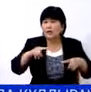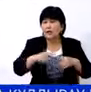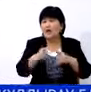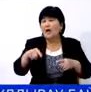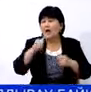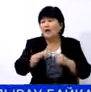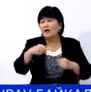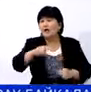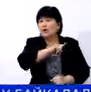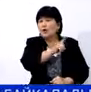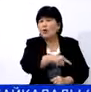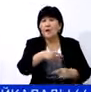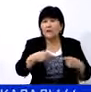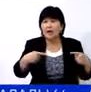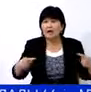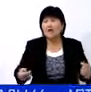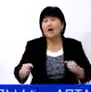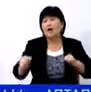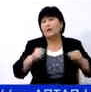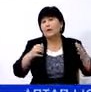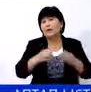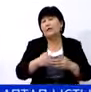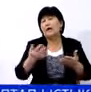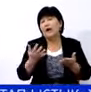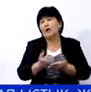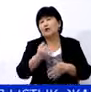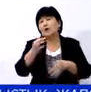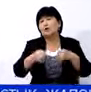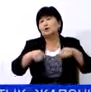әртүрлі. Мердігер мекеме бізге анықталып